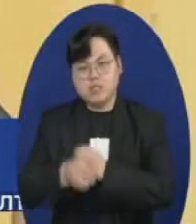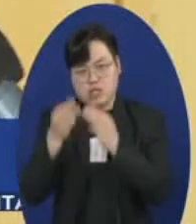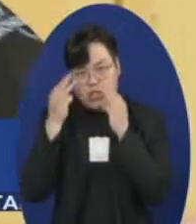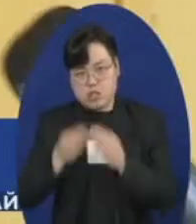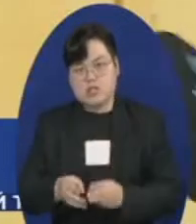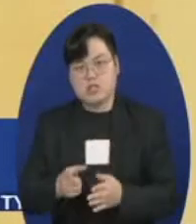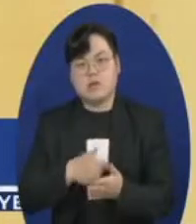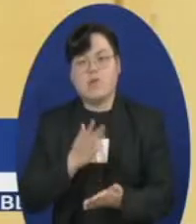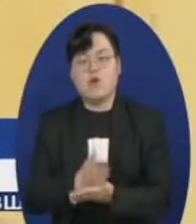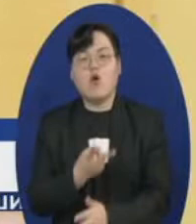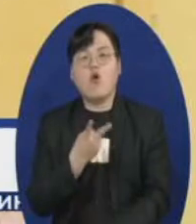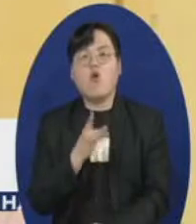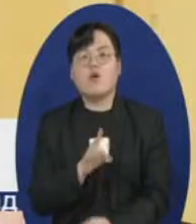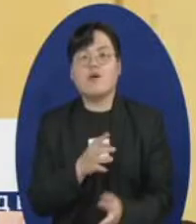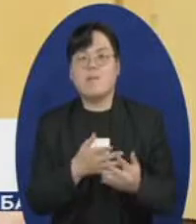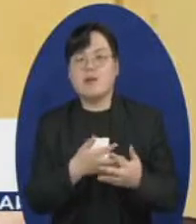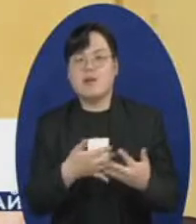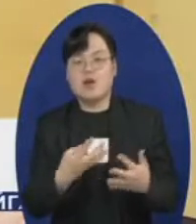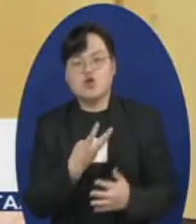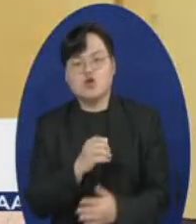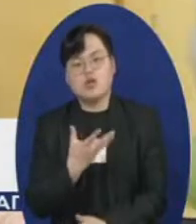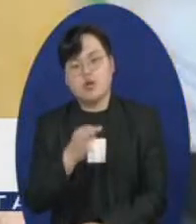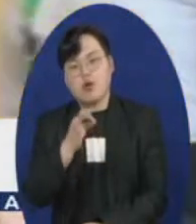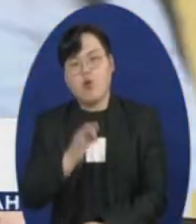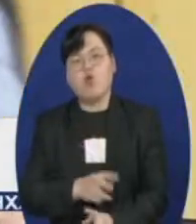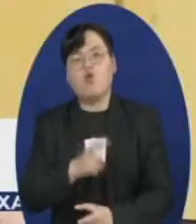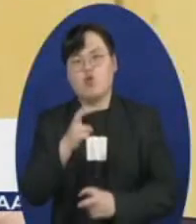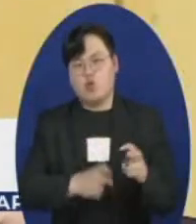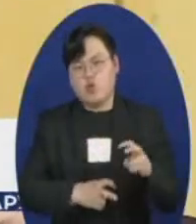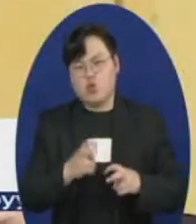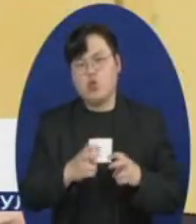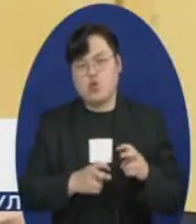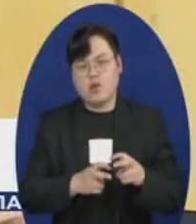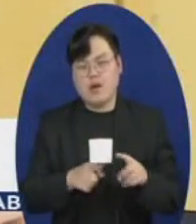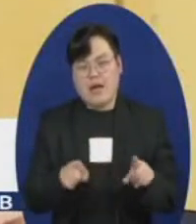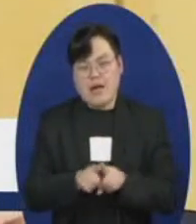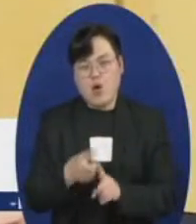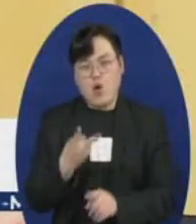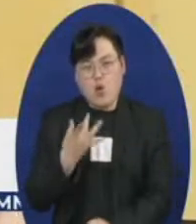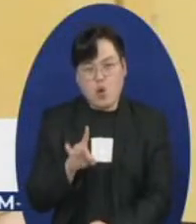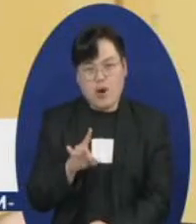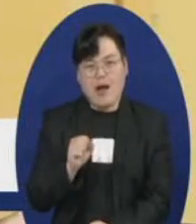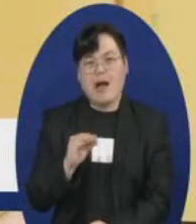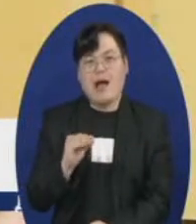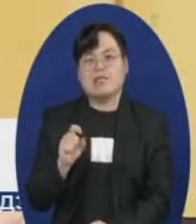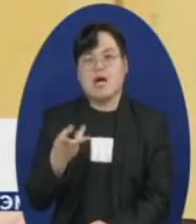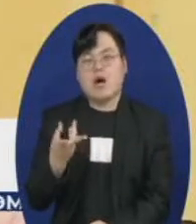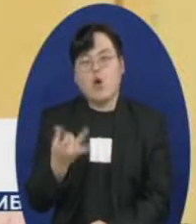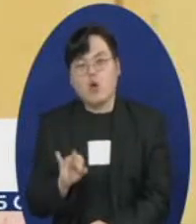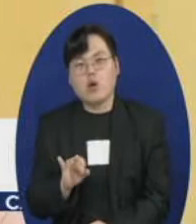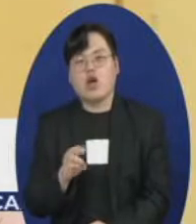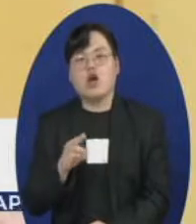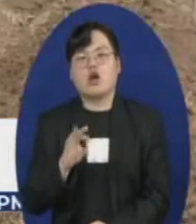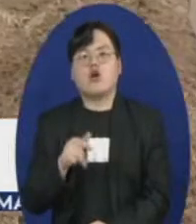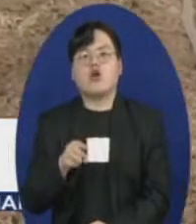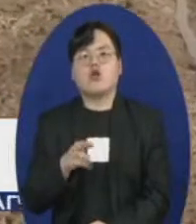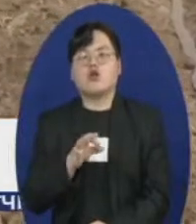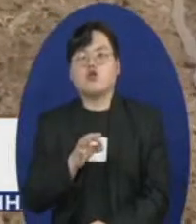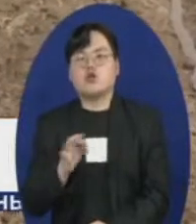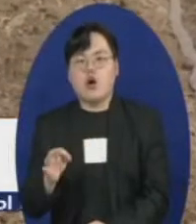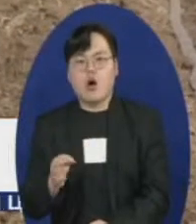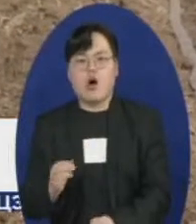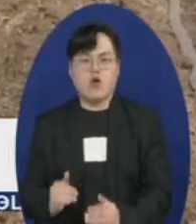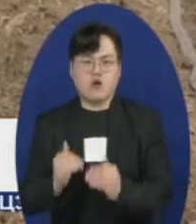шийдэх хэрэгтэй байна. Үрийн материал нь бол дөнгөж бас төстэй үеэр үйлдвэрлэж байна. А энийг их мөн адилхан үрийн аж ахуйн тогтолцоо маш сайн одоо хөгжүүлэх юм шаардлага